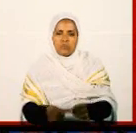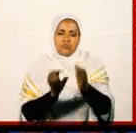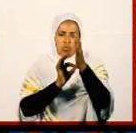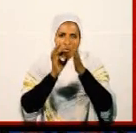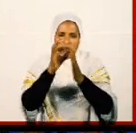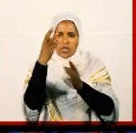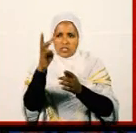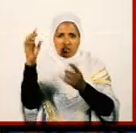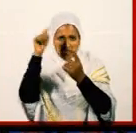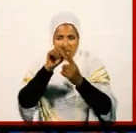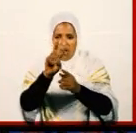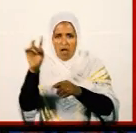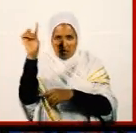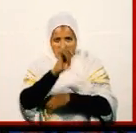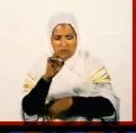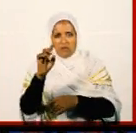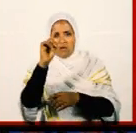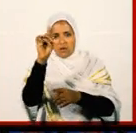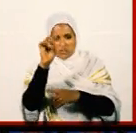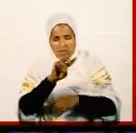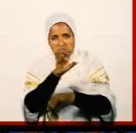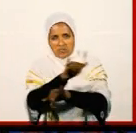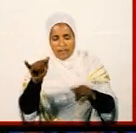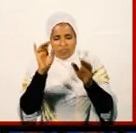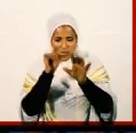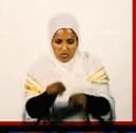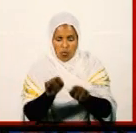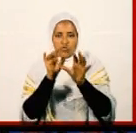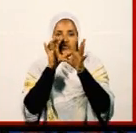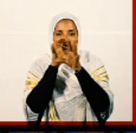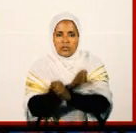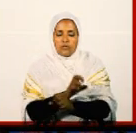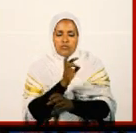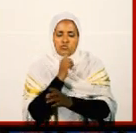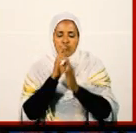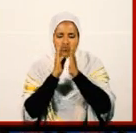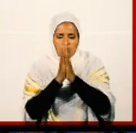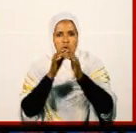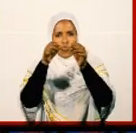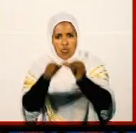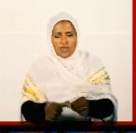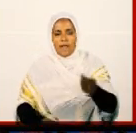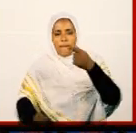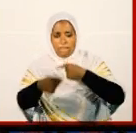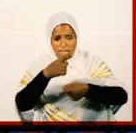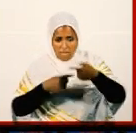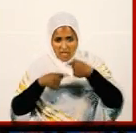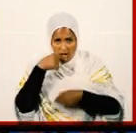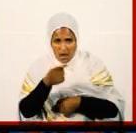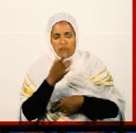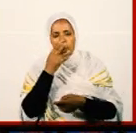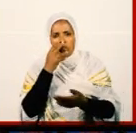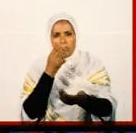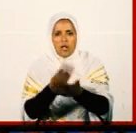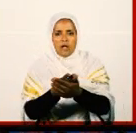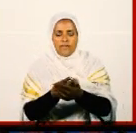ከ16 እስከ 21 ቀን ያለው እንደ አንድ ቀን ነው እና እዚያው ጨርሰን በጸሎታችን ቆይተን እንመጣለን ካሉ ጥሩ ነው፣ መልካም ነው።